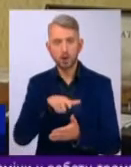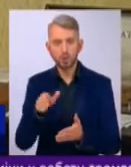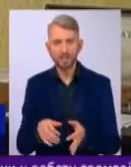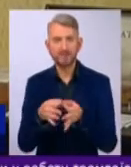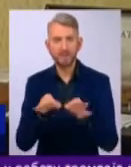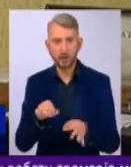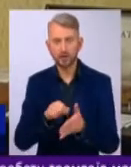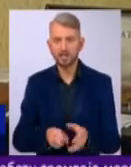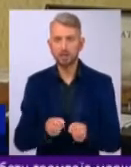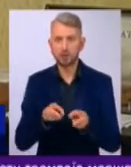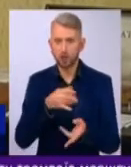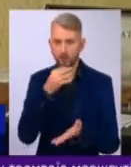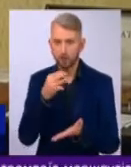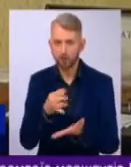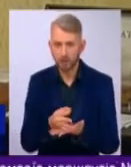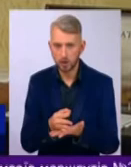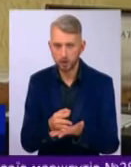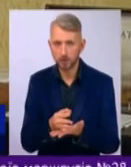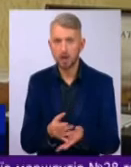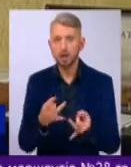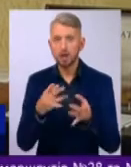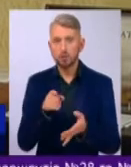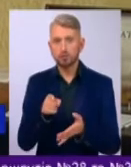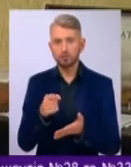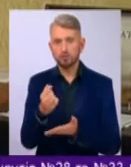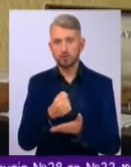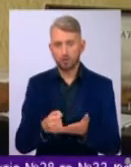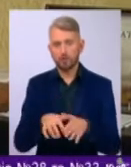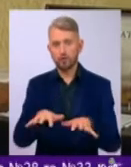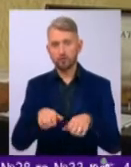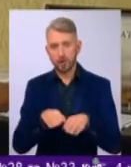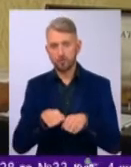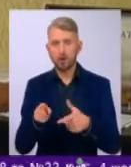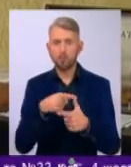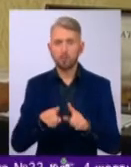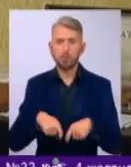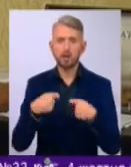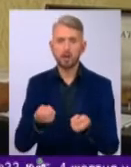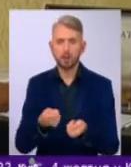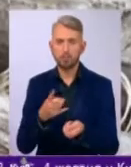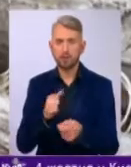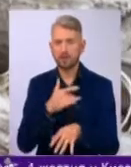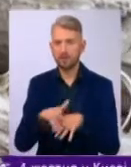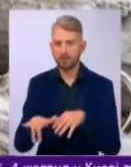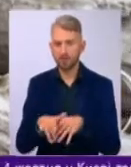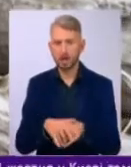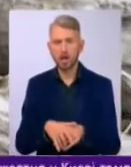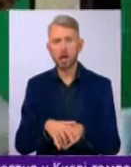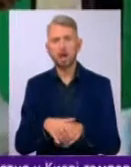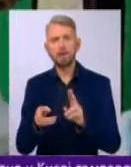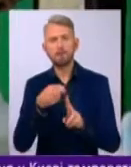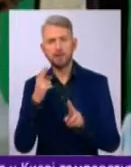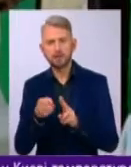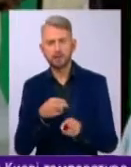від кримінальної відповідальності. Тоді ми просто цю зброю вилучаємо і передаємо її на знищення. Мисливську зброю